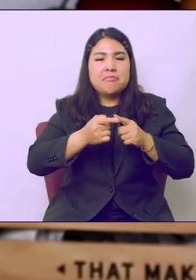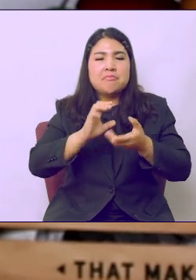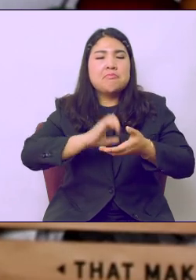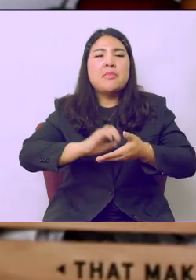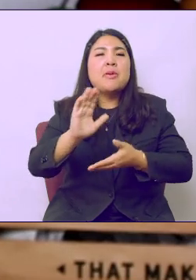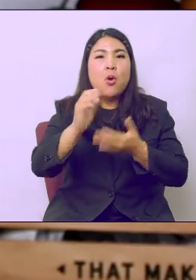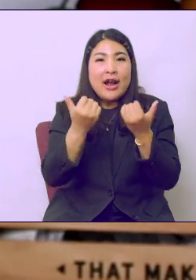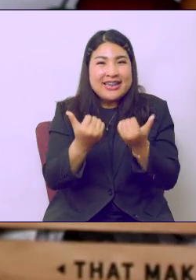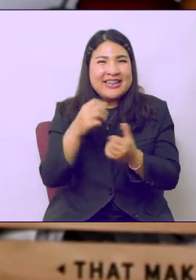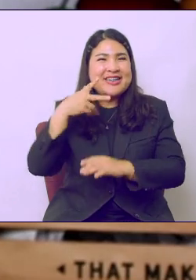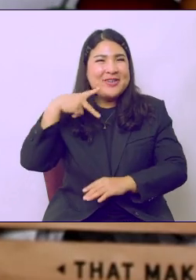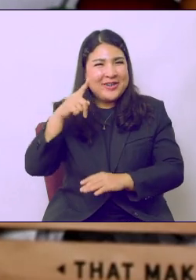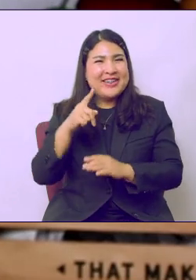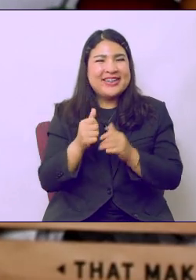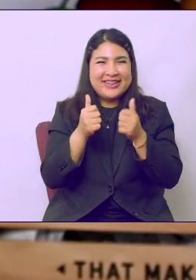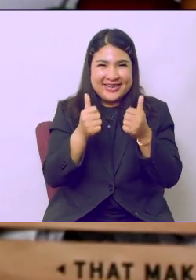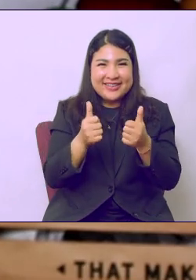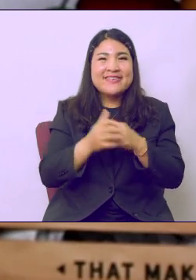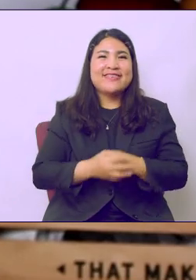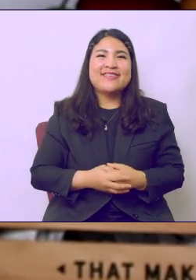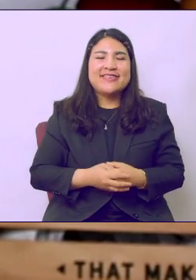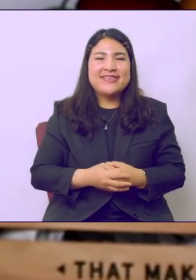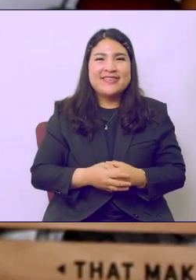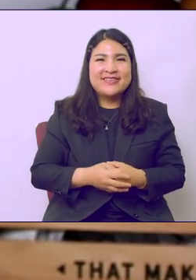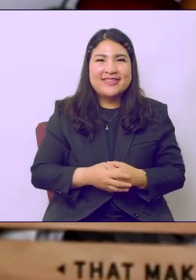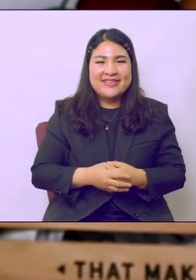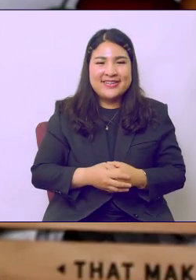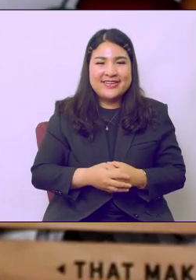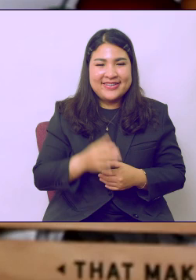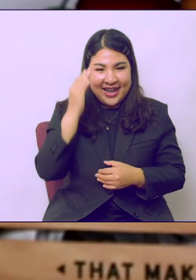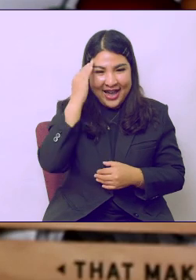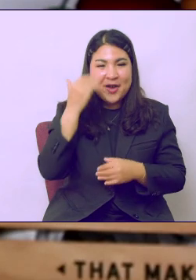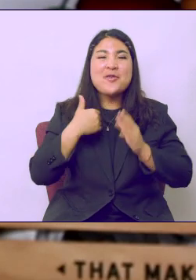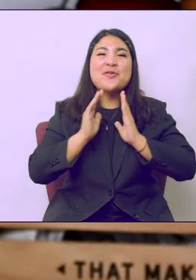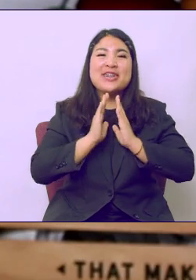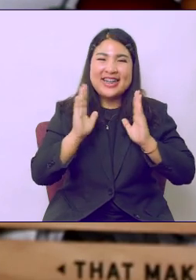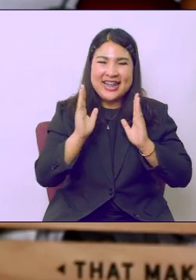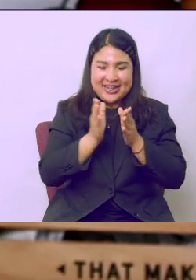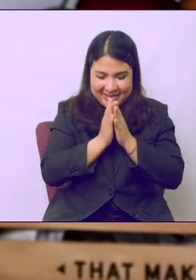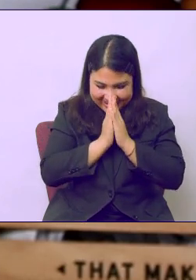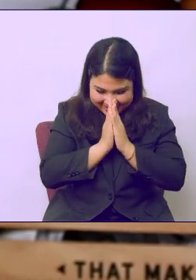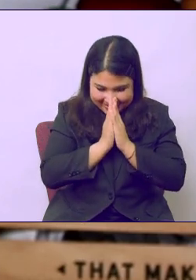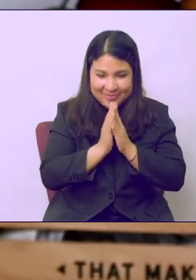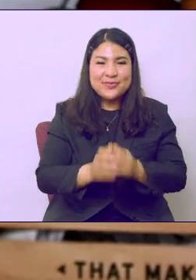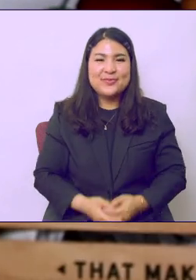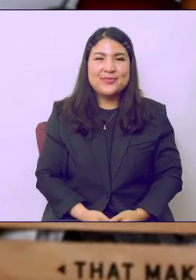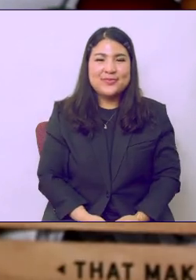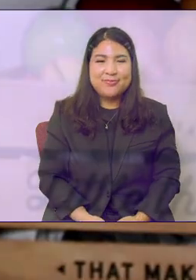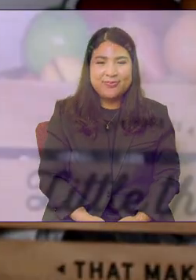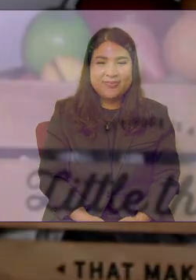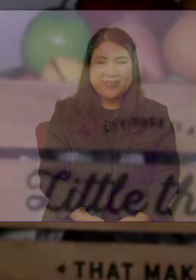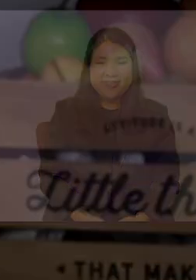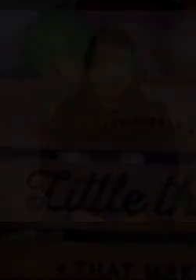ครับวันนี้ได้ประโยชน์กันนะครับครับผมขอบคุณนะครับสวัสดีครับ